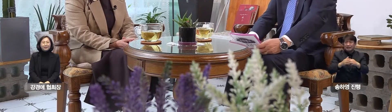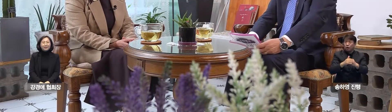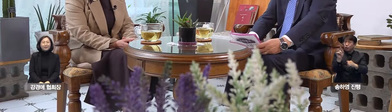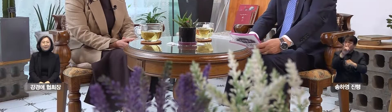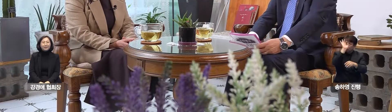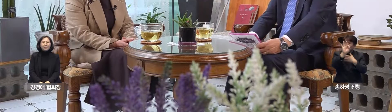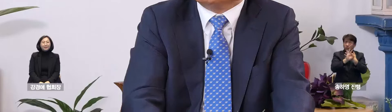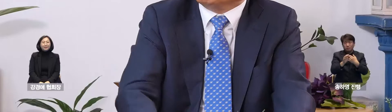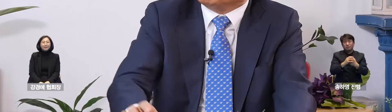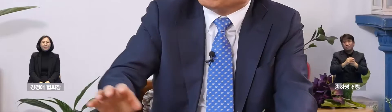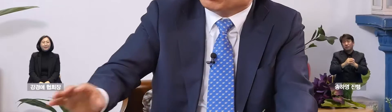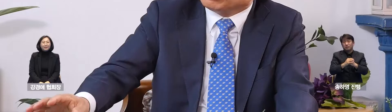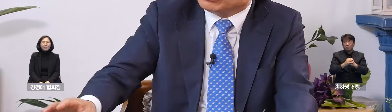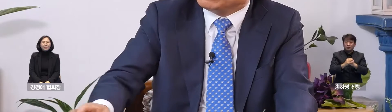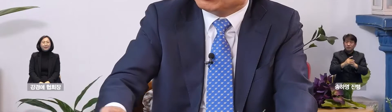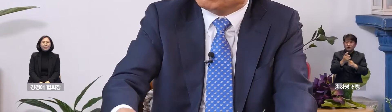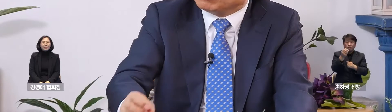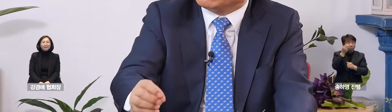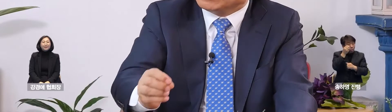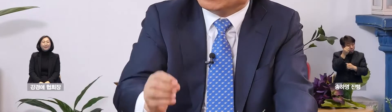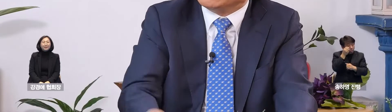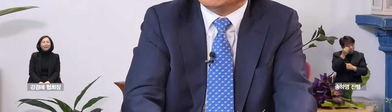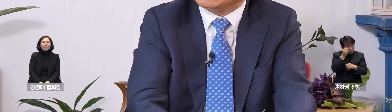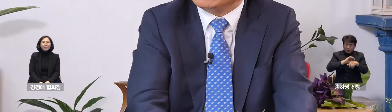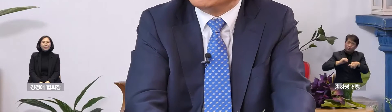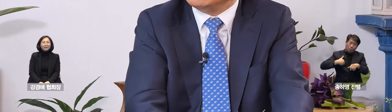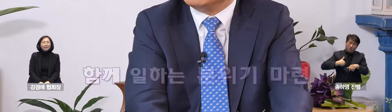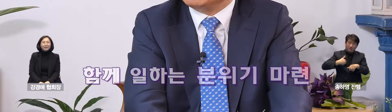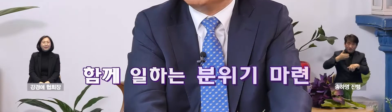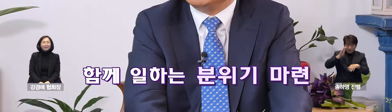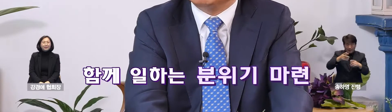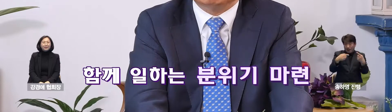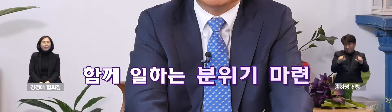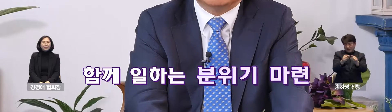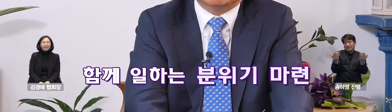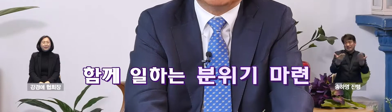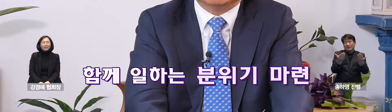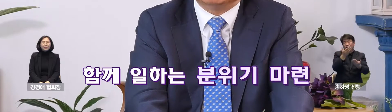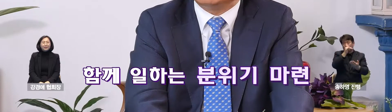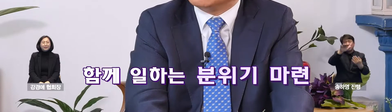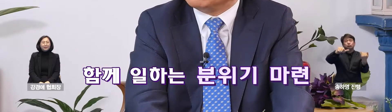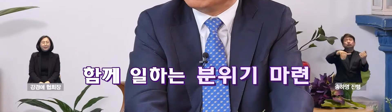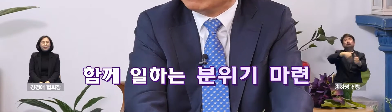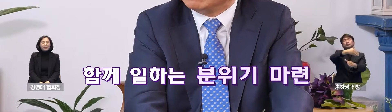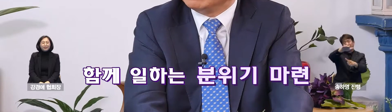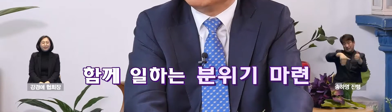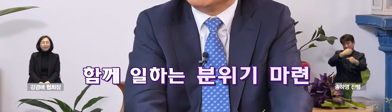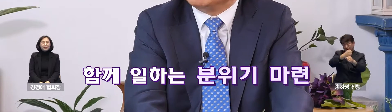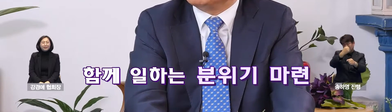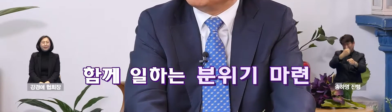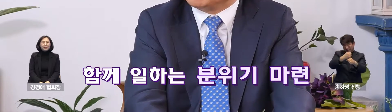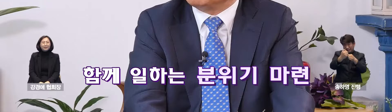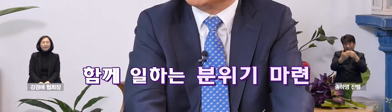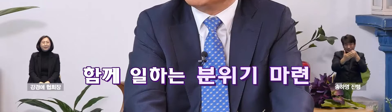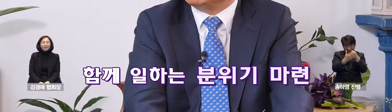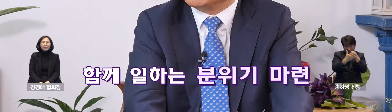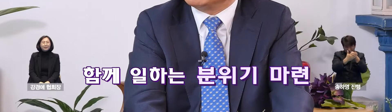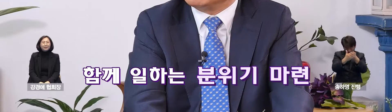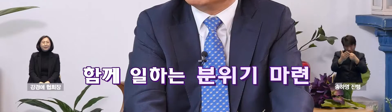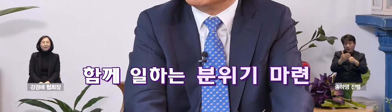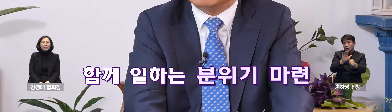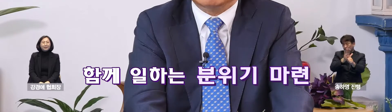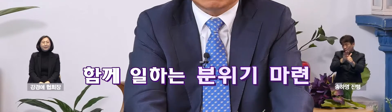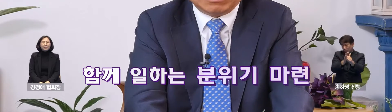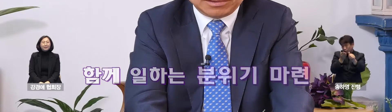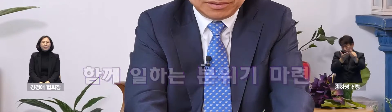어떻게 보면은 좀 묵혀뒀을지도 모르는데 이제 같이 일을 할 수 있는 분위기를 만들어주는 차원에서 그것도 바람직할 수